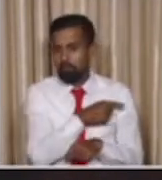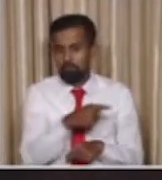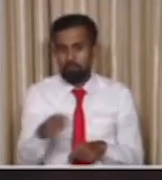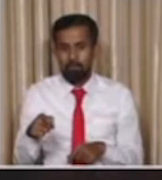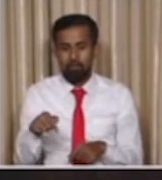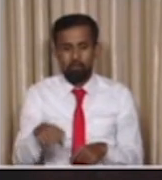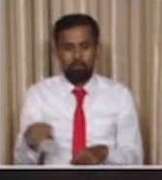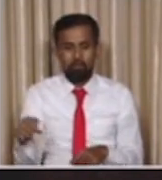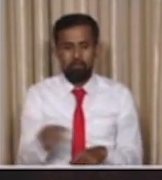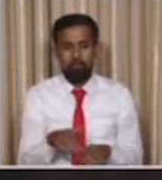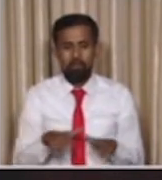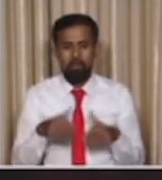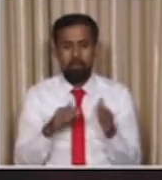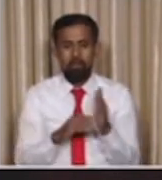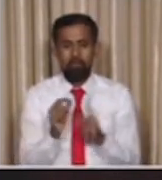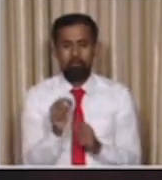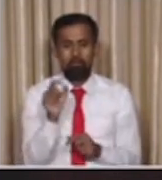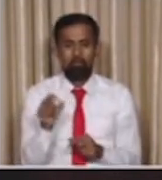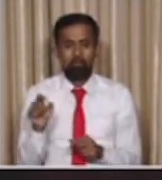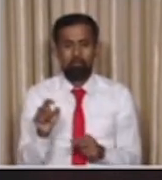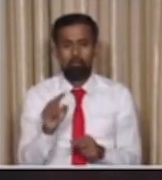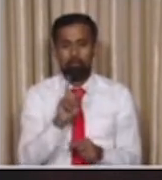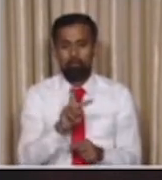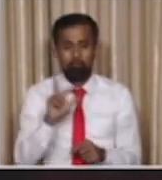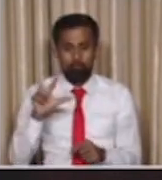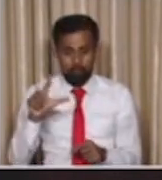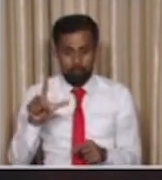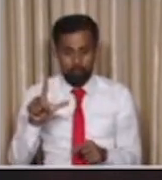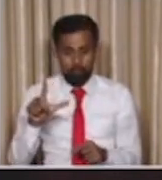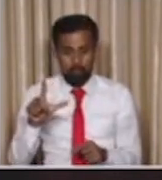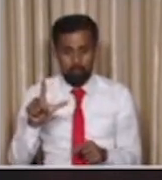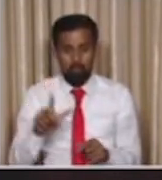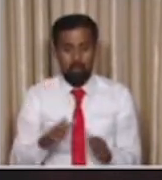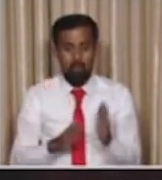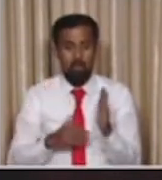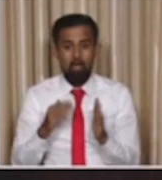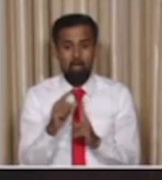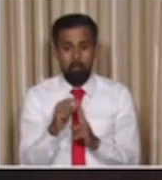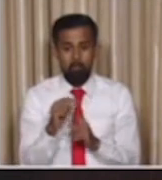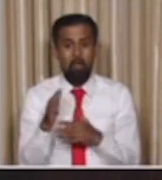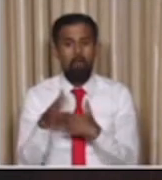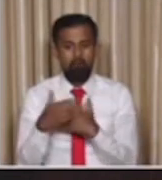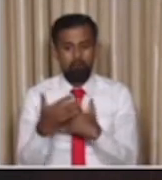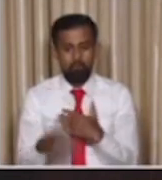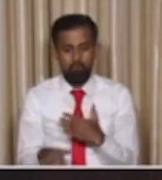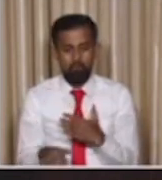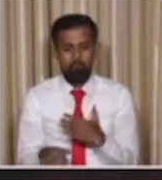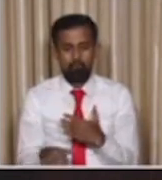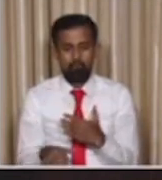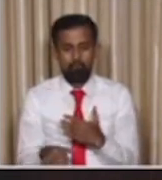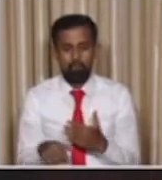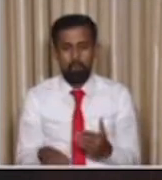අද වෙනකන් සෞඛ්‍ය අමාත්‍යවරු 27 දෙනෙක් මේ රටේ සෞඛ්‍ය අමාත්‍ය දුරේ දරලා තියෙනවා